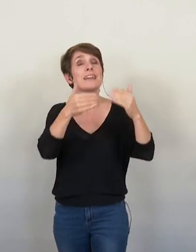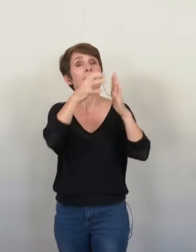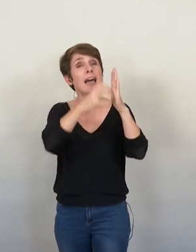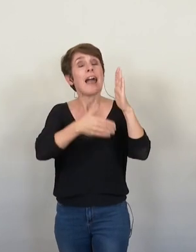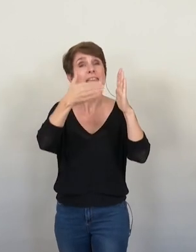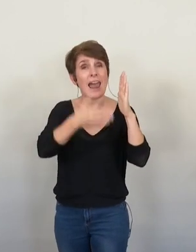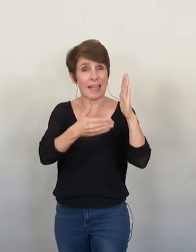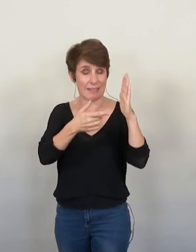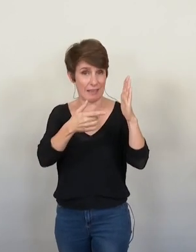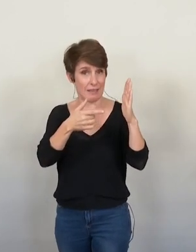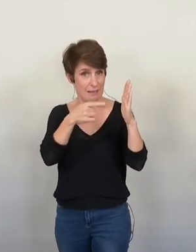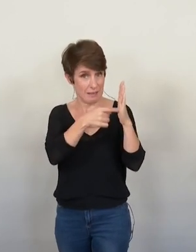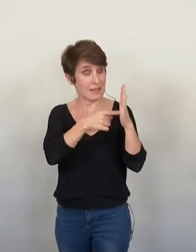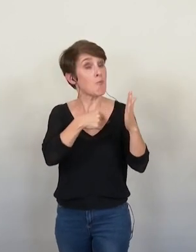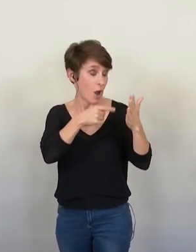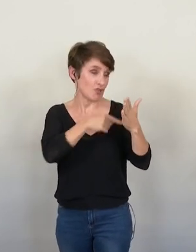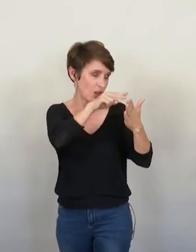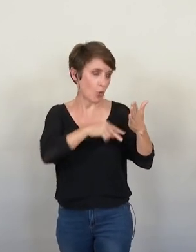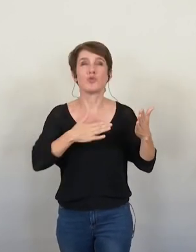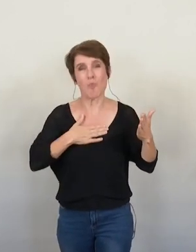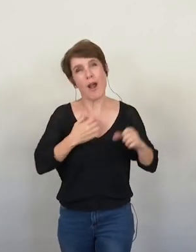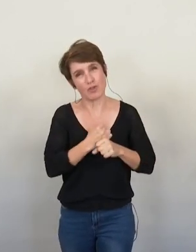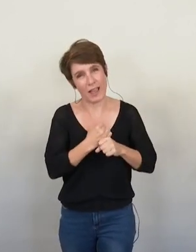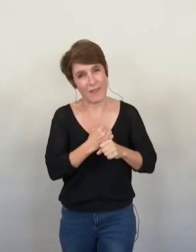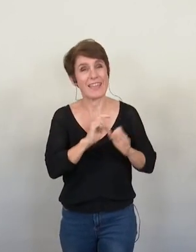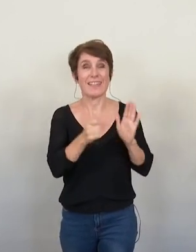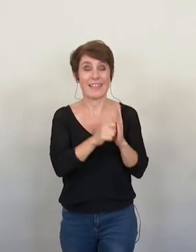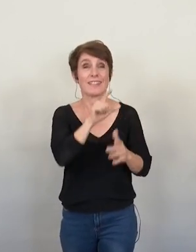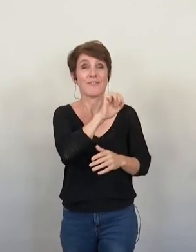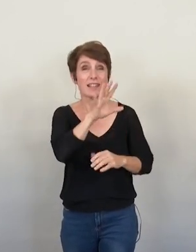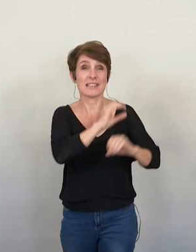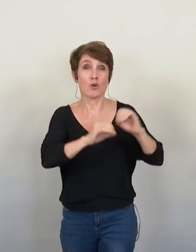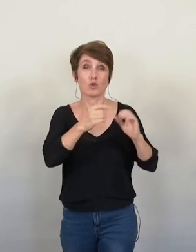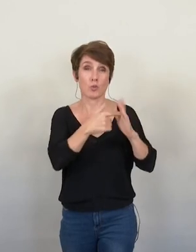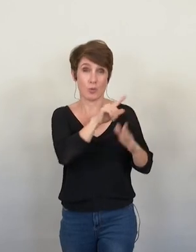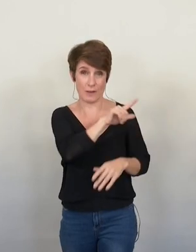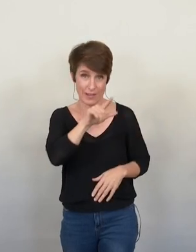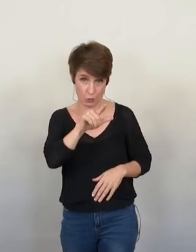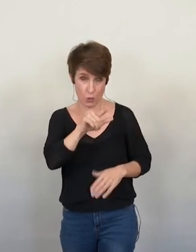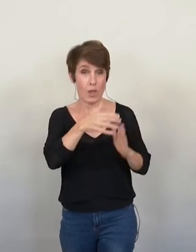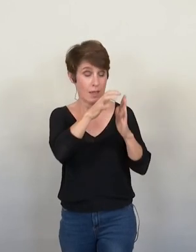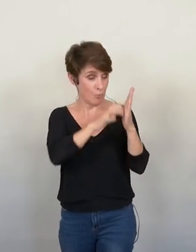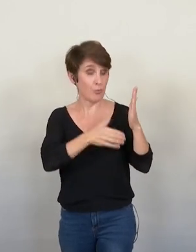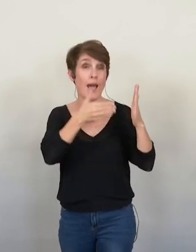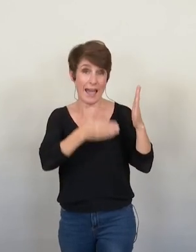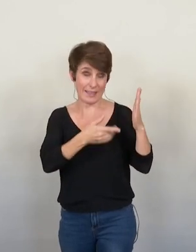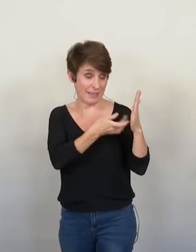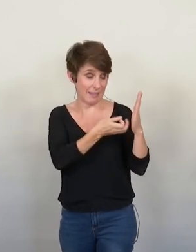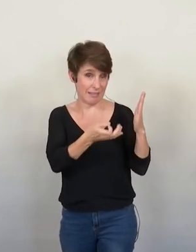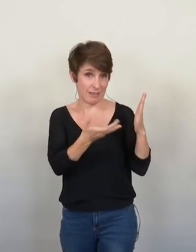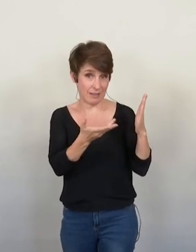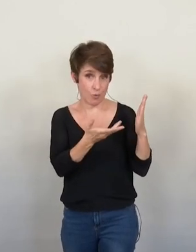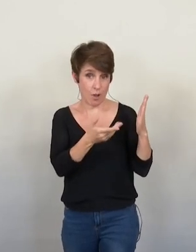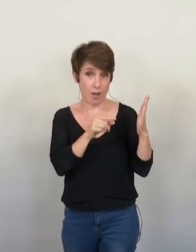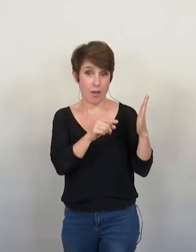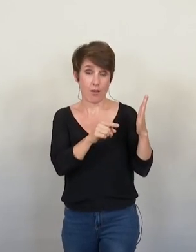moi je l'ai relu pour préparer mon intervention parce que je travaille du 25 octobre 2022 Monsieur le Maire et cet arrêté préciser que euh